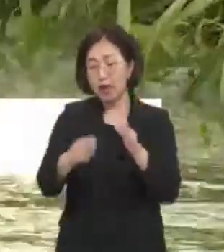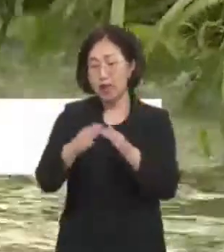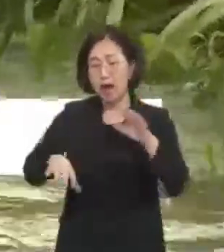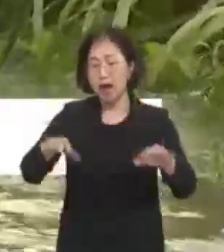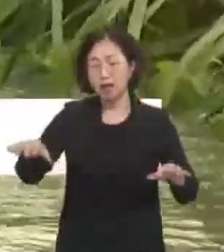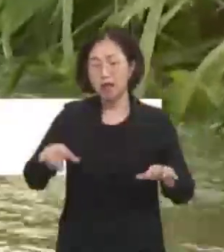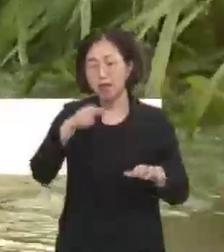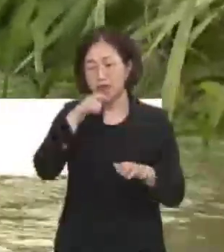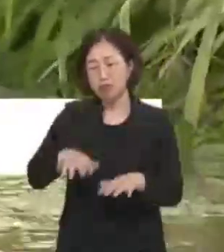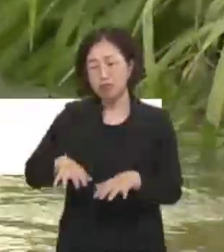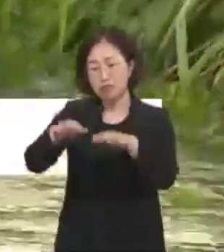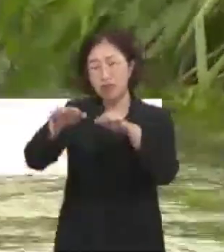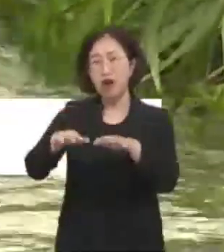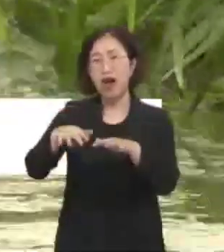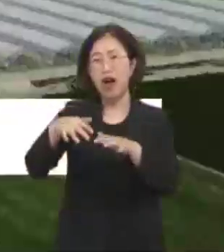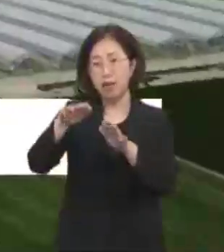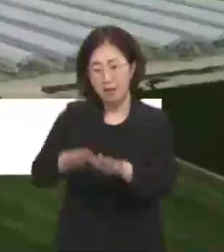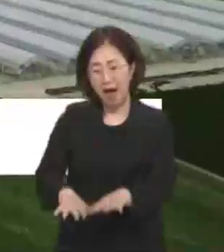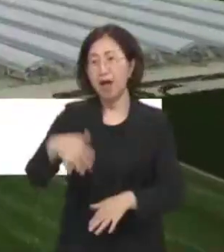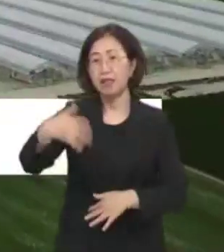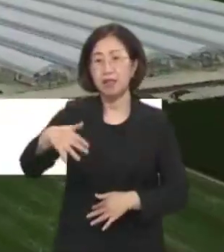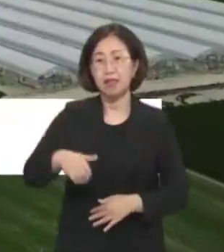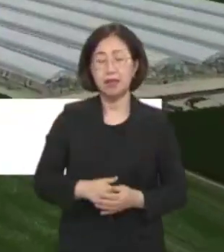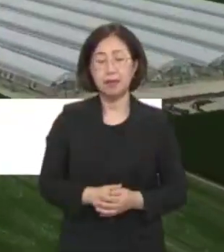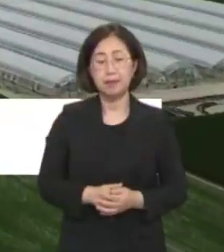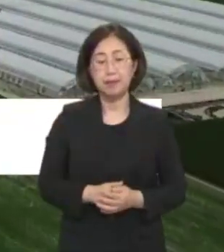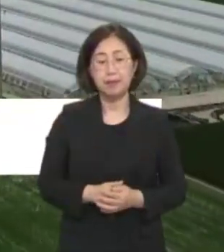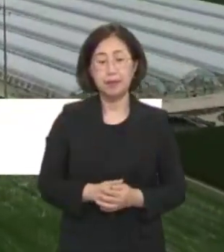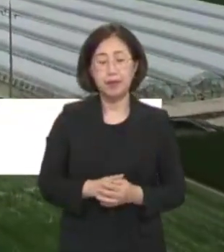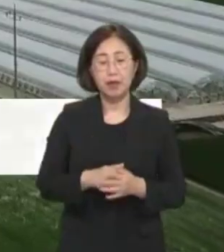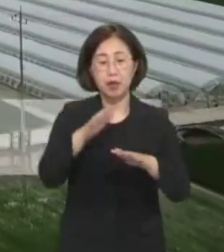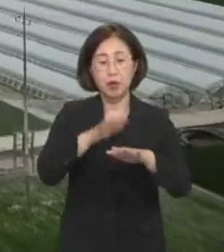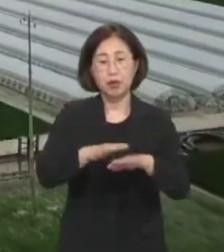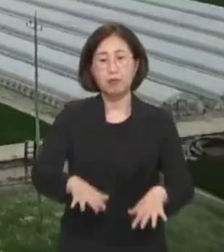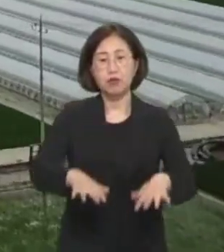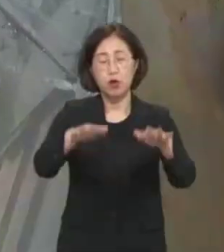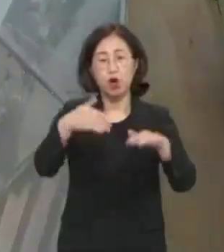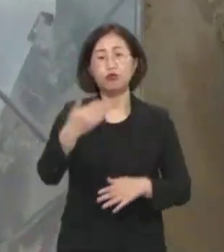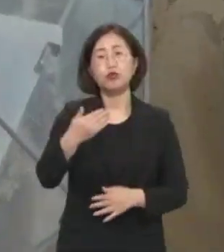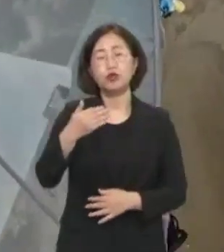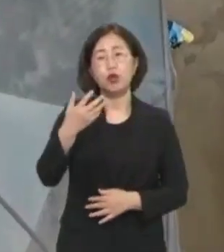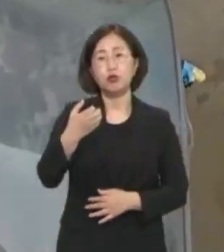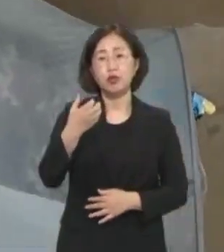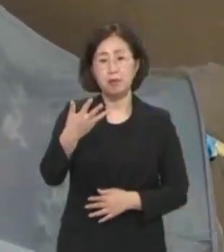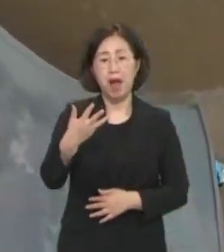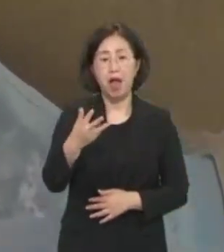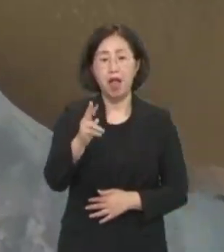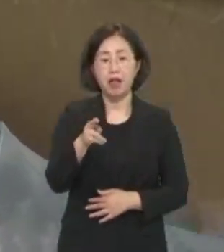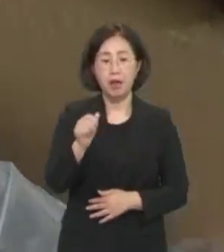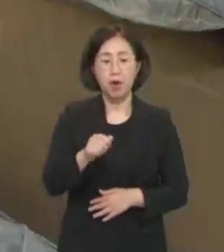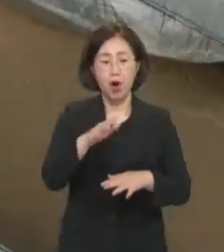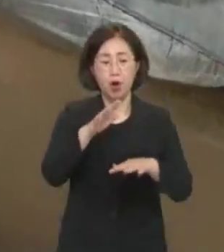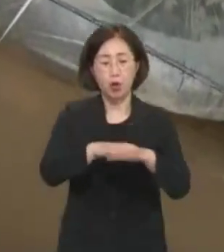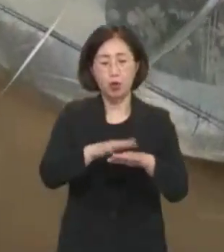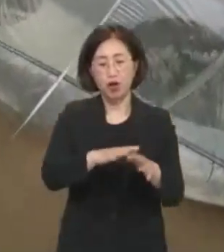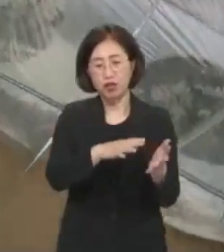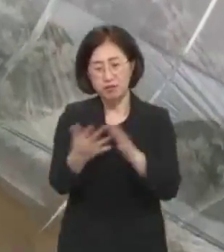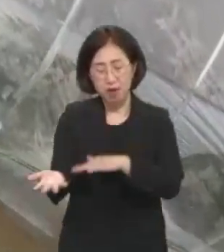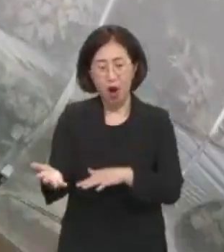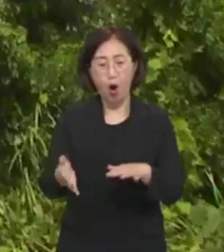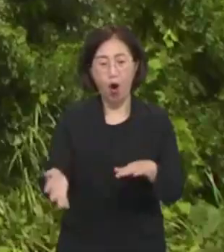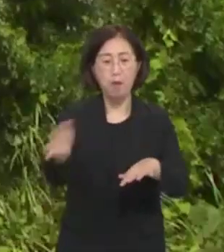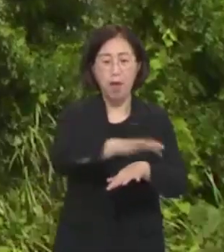잠긴 상태였습니다. 충남 도내에선 농작물 침수가 9,918헥타르에 이르고 농경지가 유실되거나 매몰된